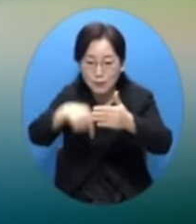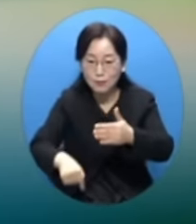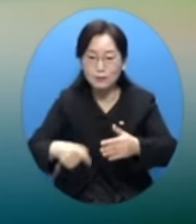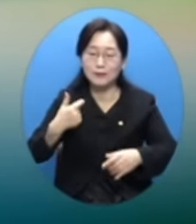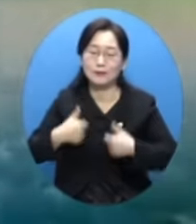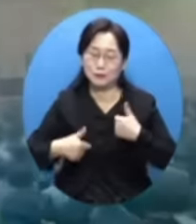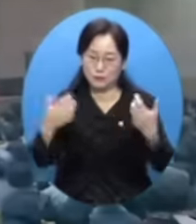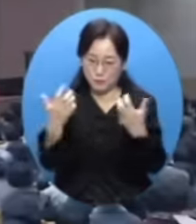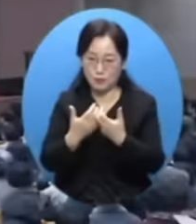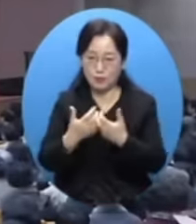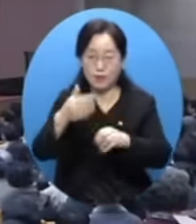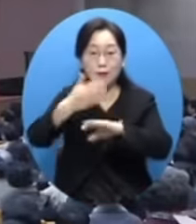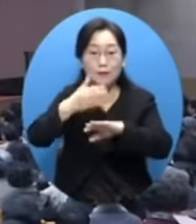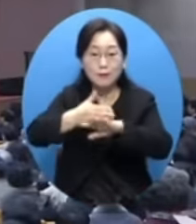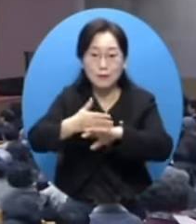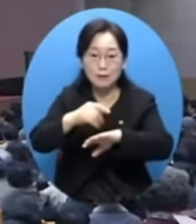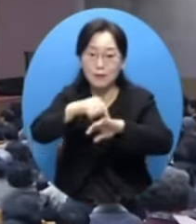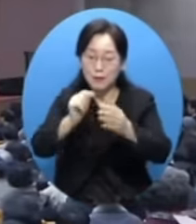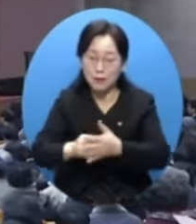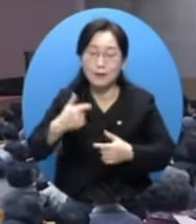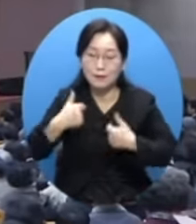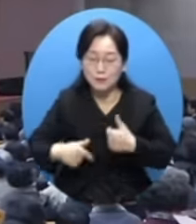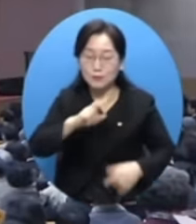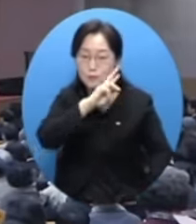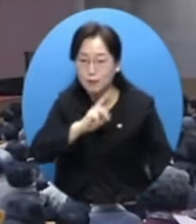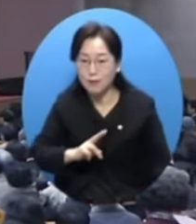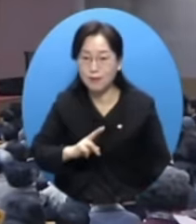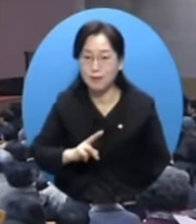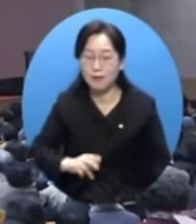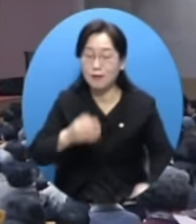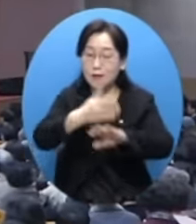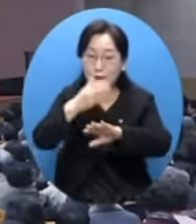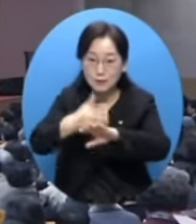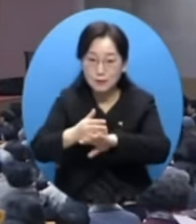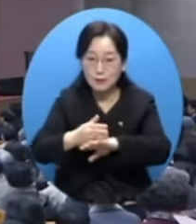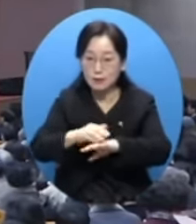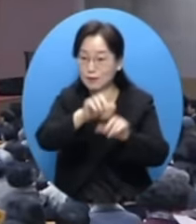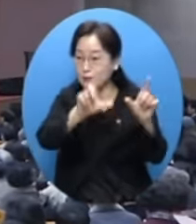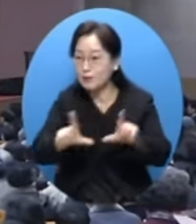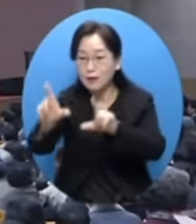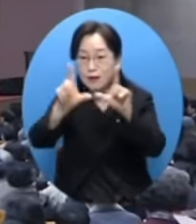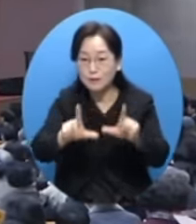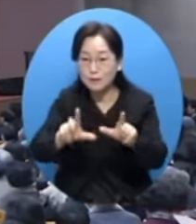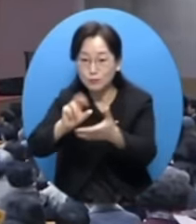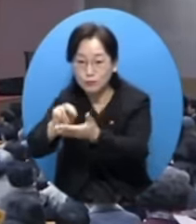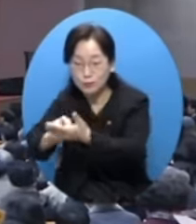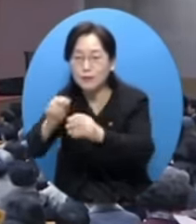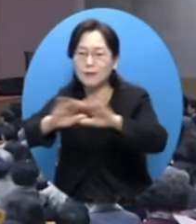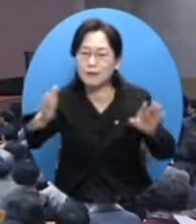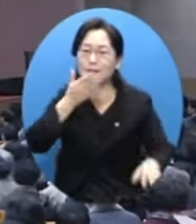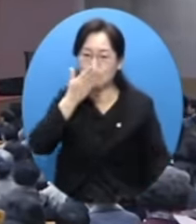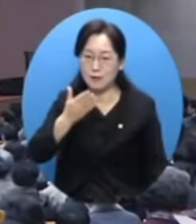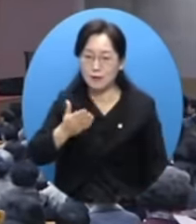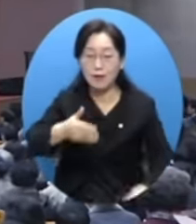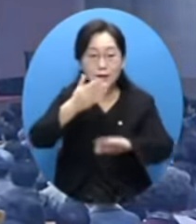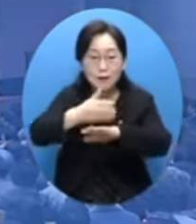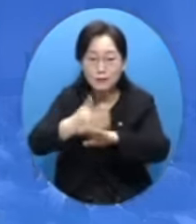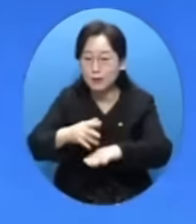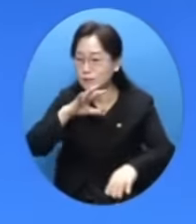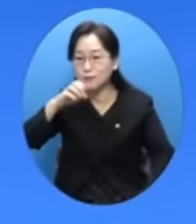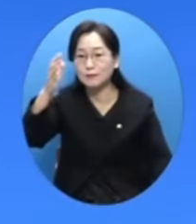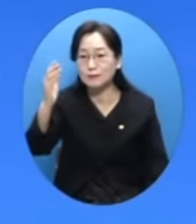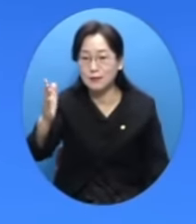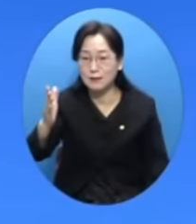때 내 마음이 평안하고 기쁘고 감사할 때 내 삶의 어려운 문제들이 해결되기 시작하는 것입니다. 감사할 때 불평하지